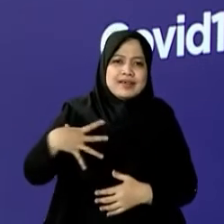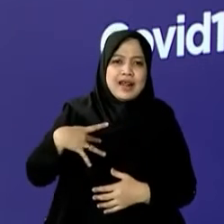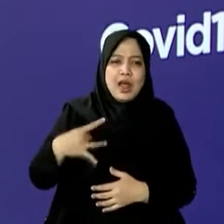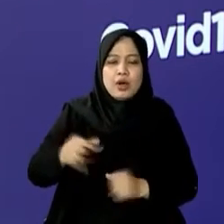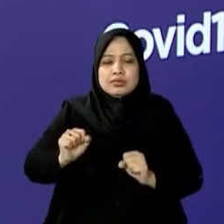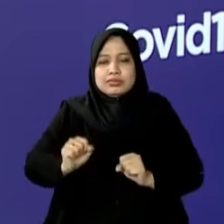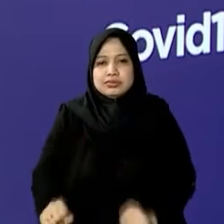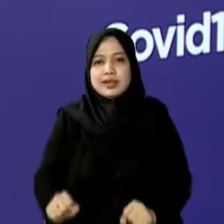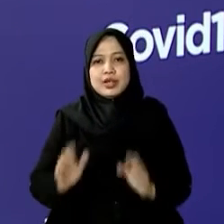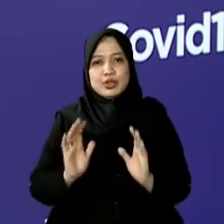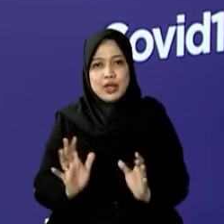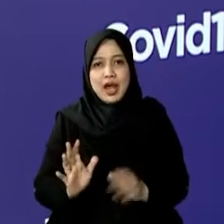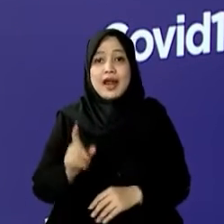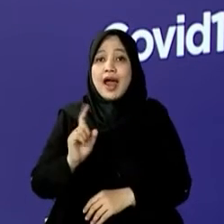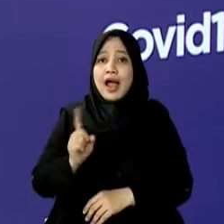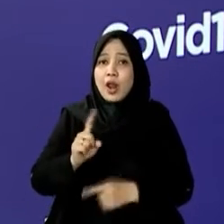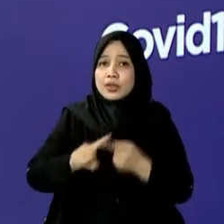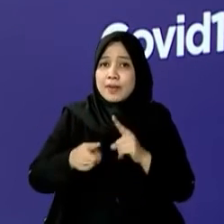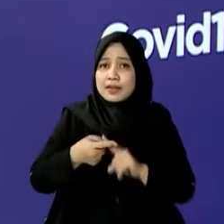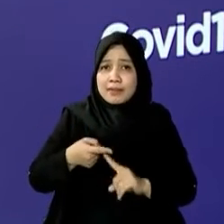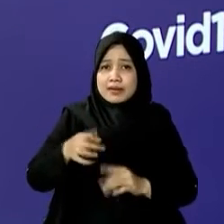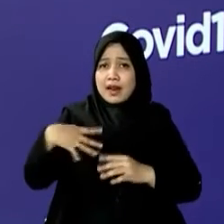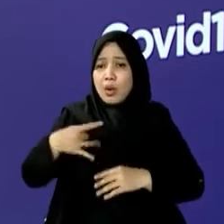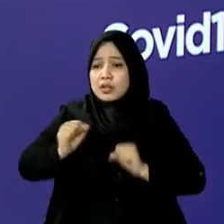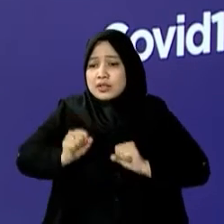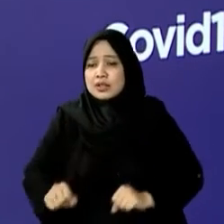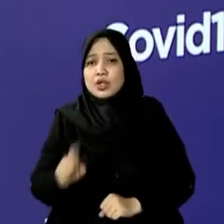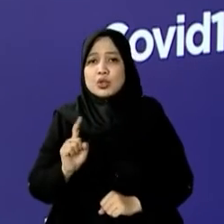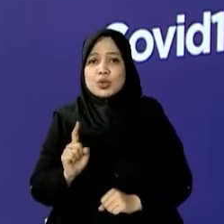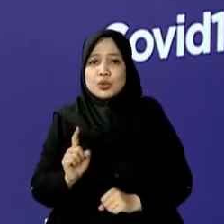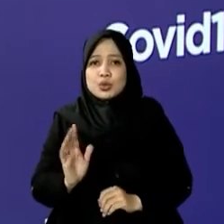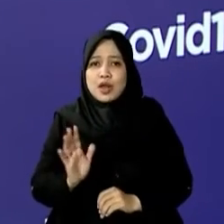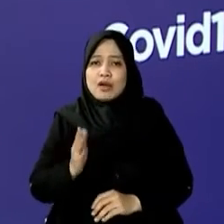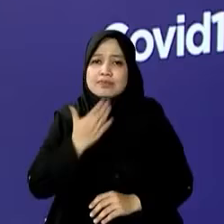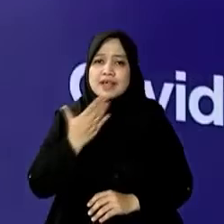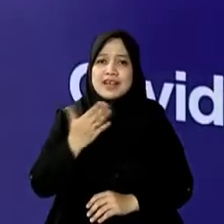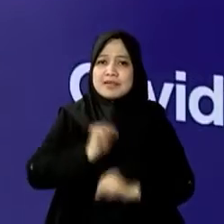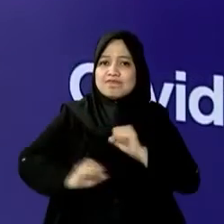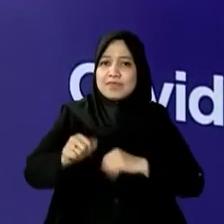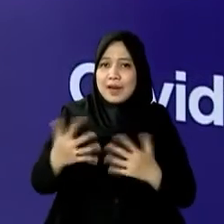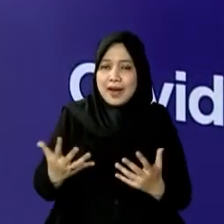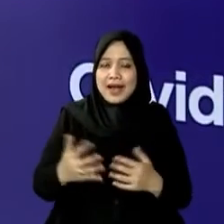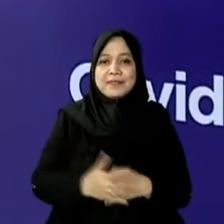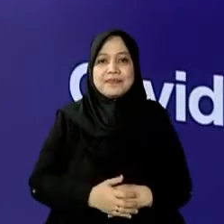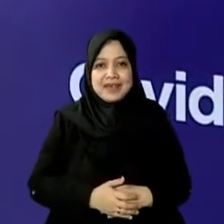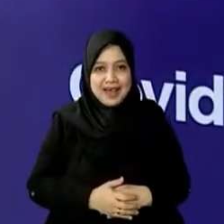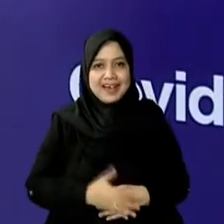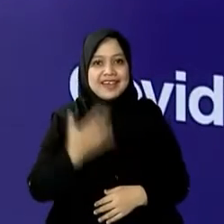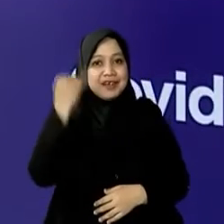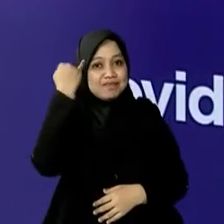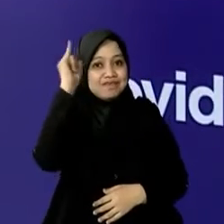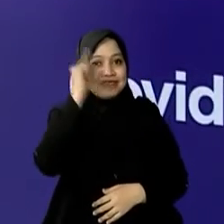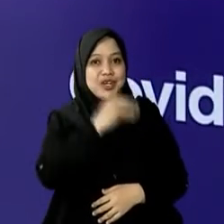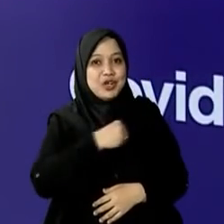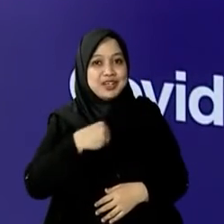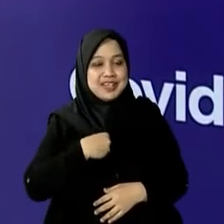jika sudah mulai merasa lelah ini tadi kebetulan salah satu pengisi ASI yaitu Bapa dokter jevil York dan